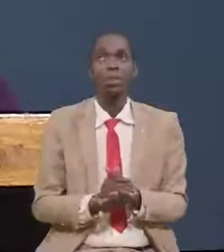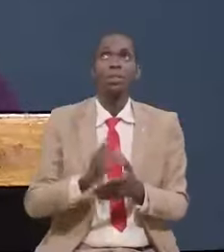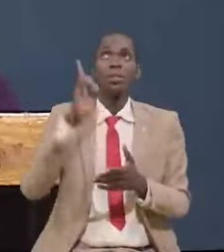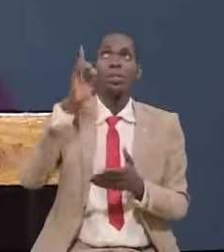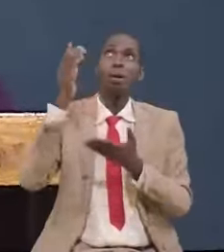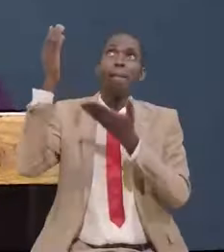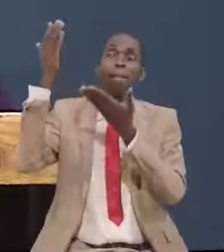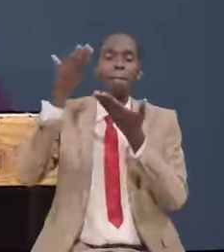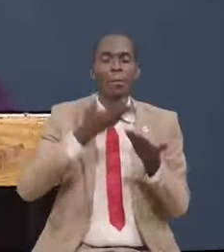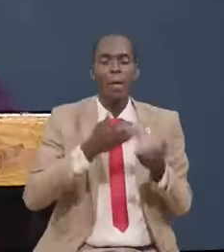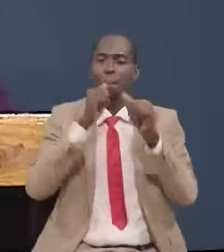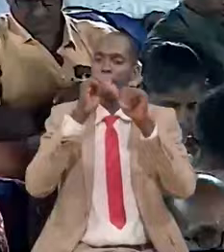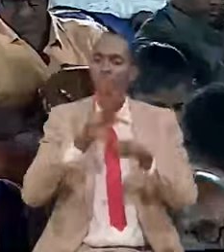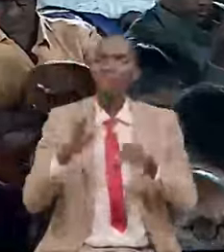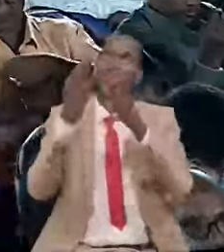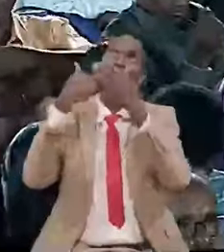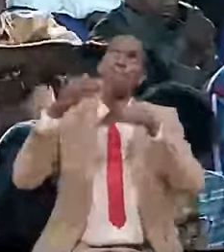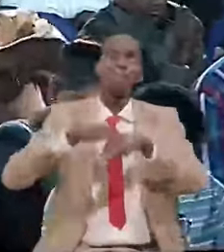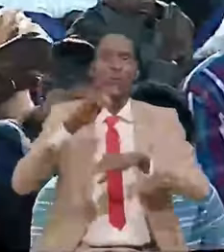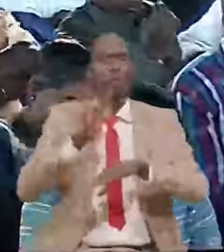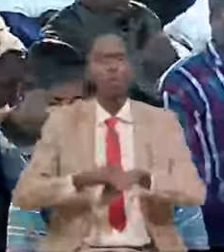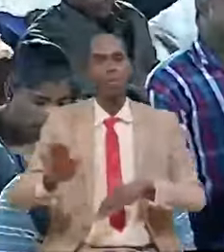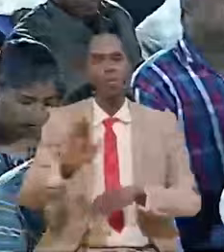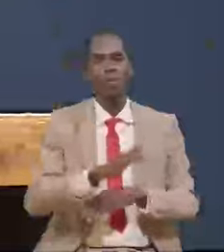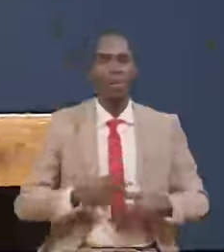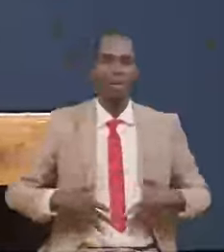Et il envoie les bénédictions du ciel dans ta vie.